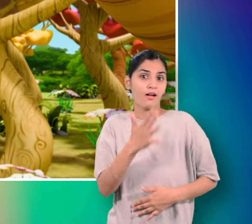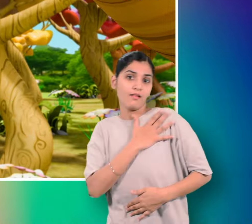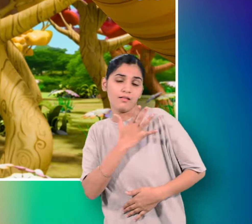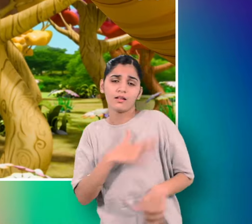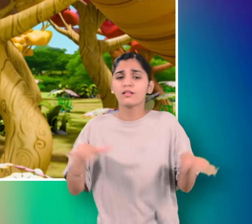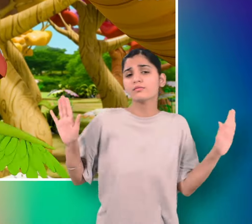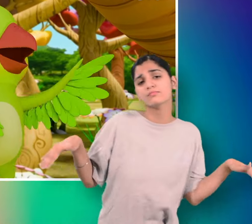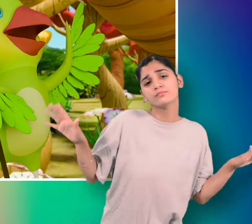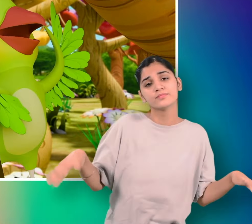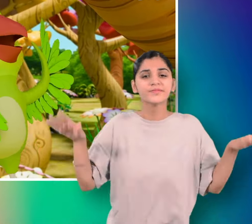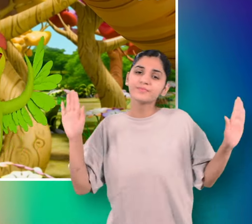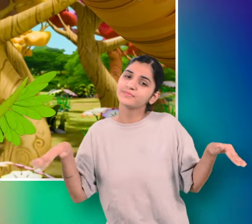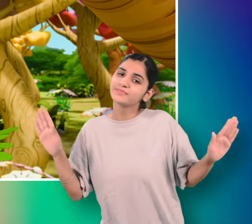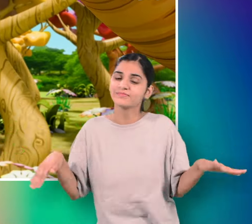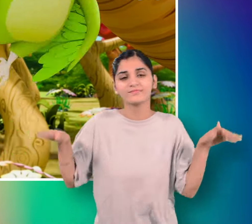तोता